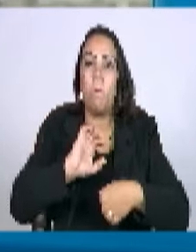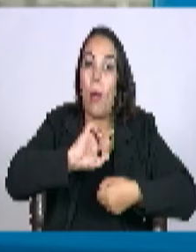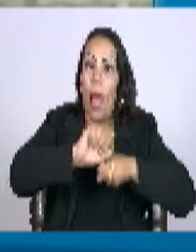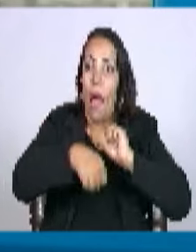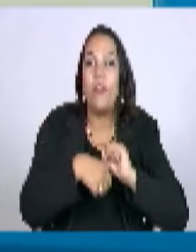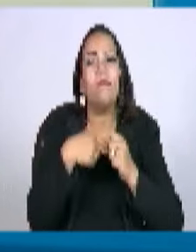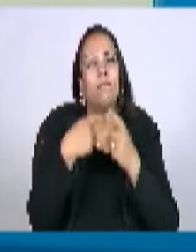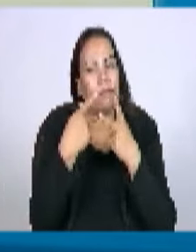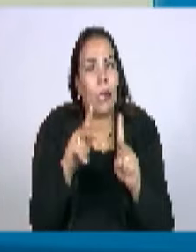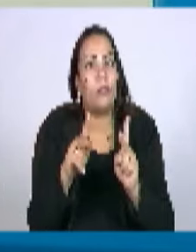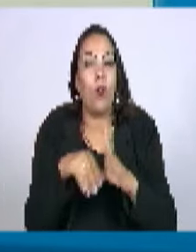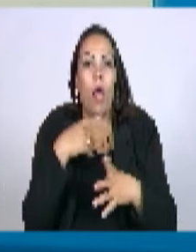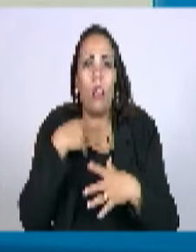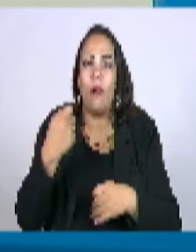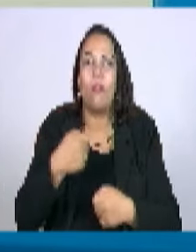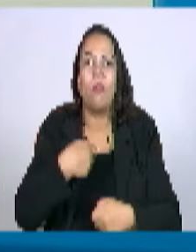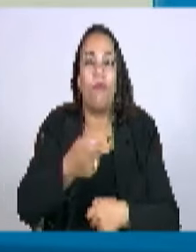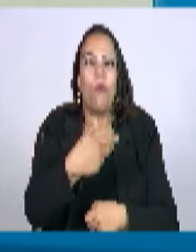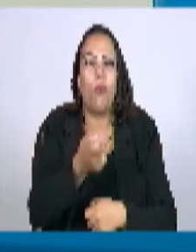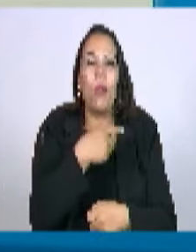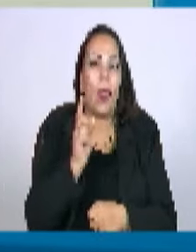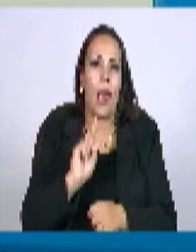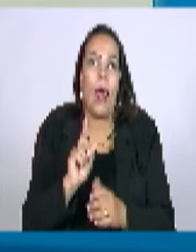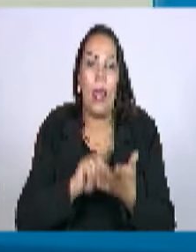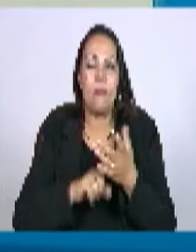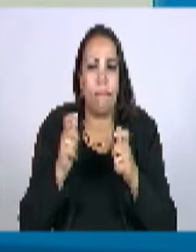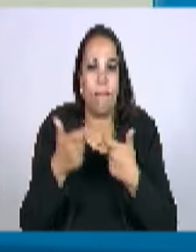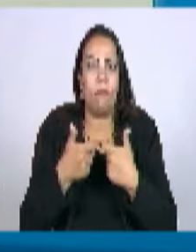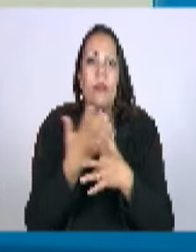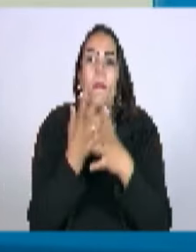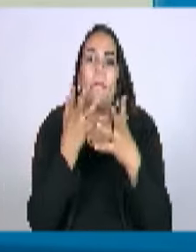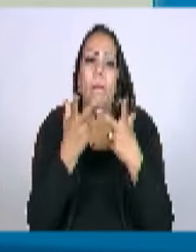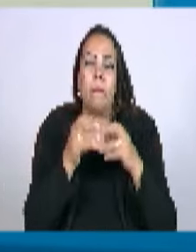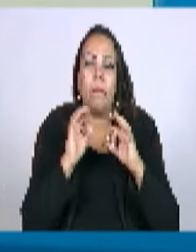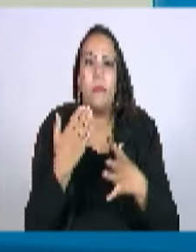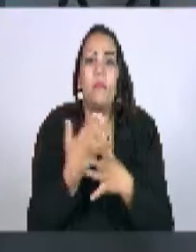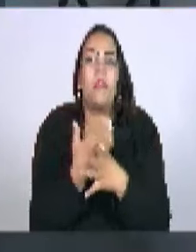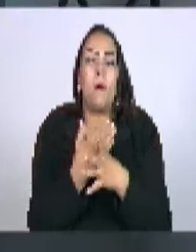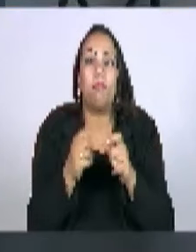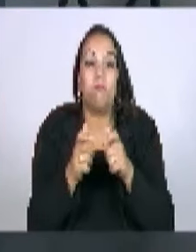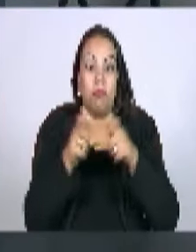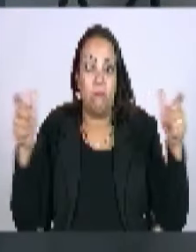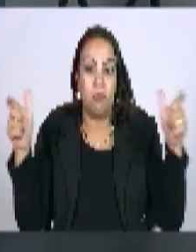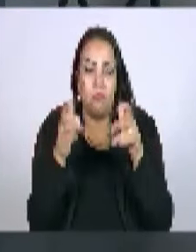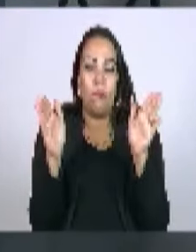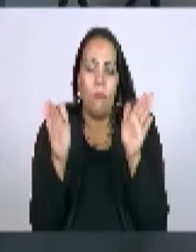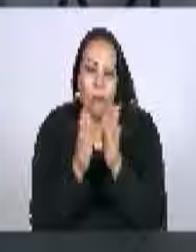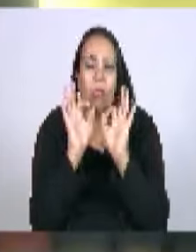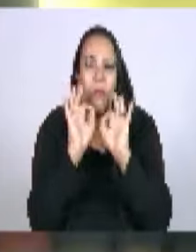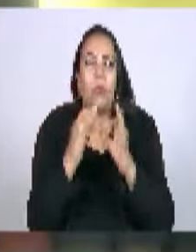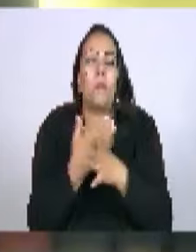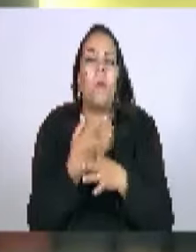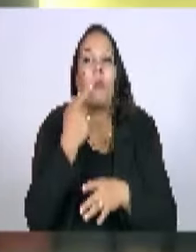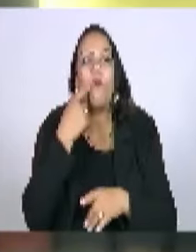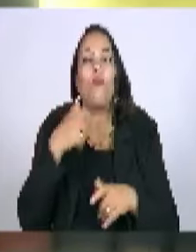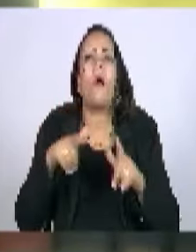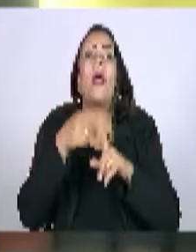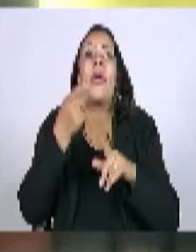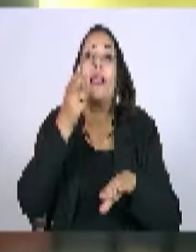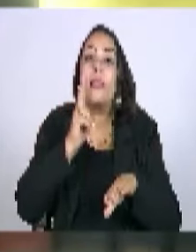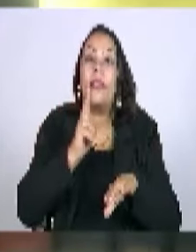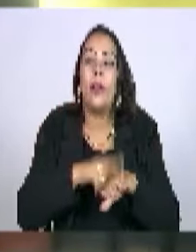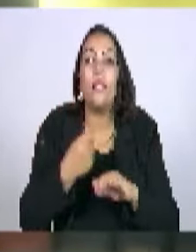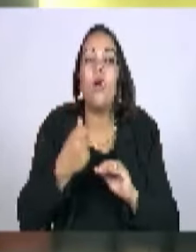حتى نستطيع ان احنا نقلص الفجوه الماليه اللي موجوده داخل المجتمع الامر الثاني خفض الدين